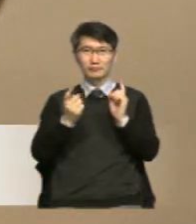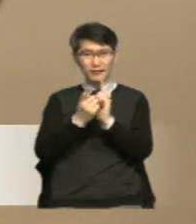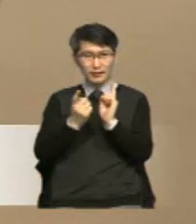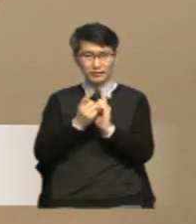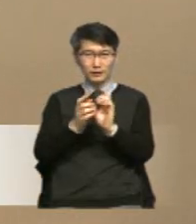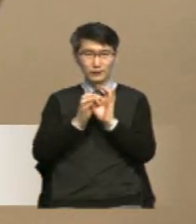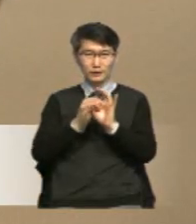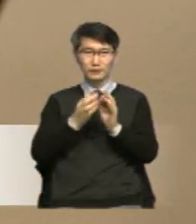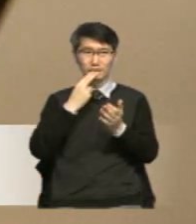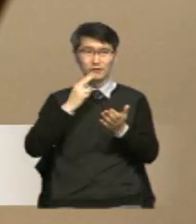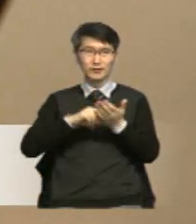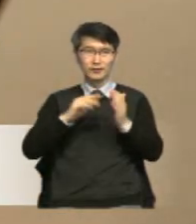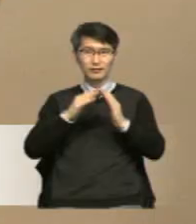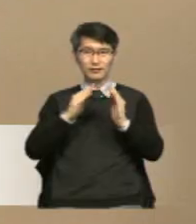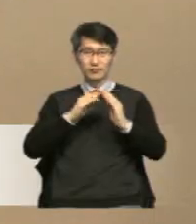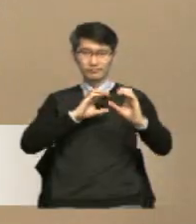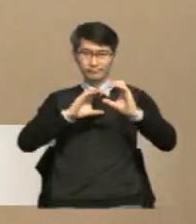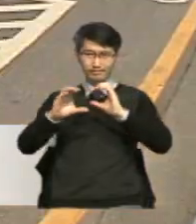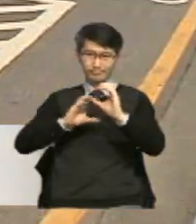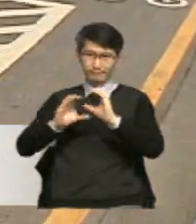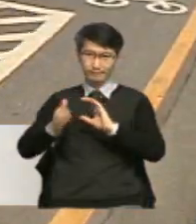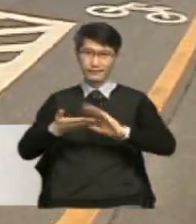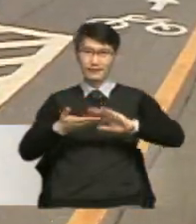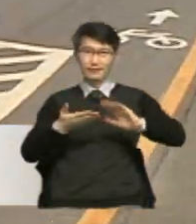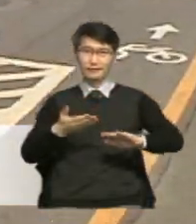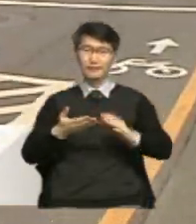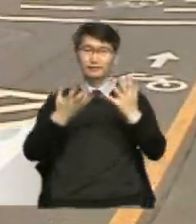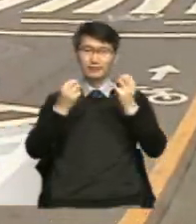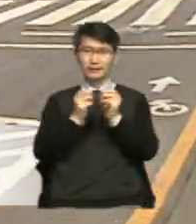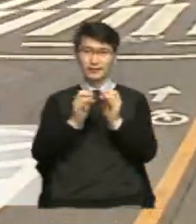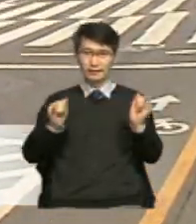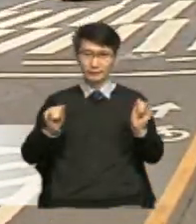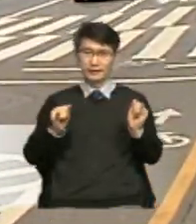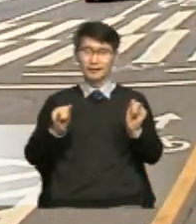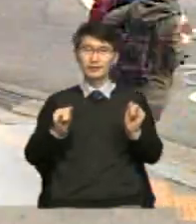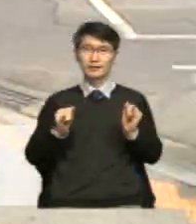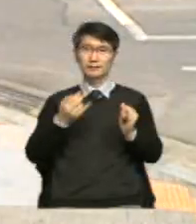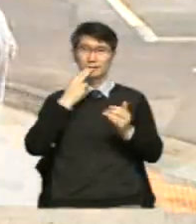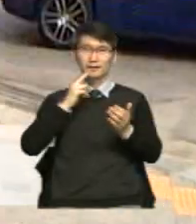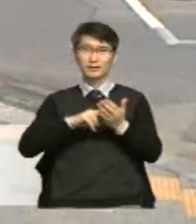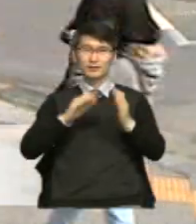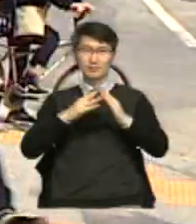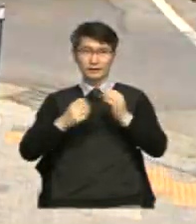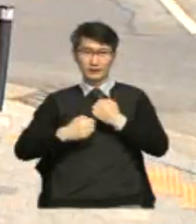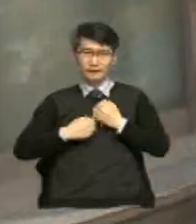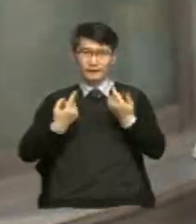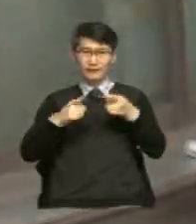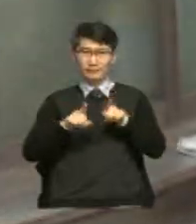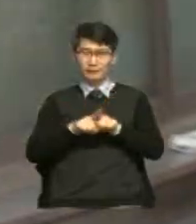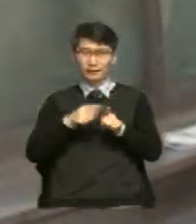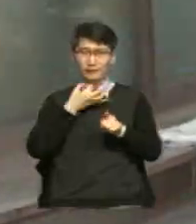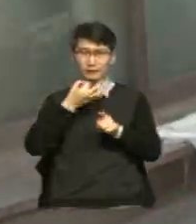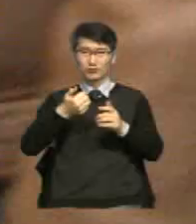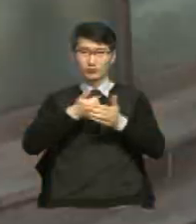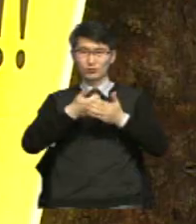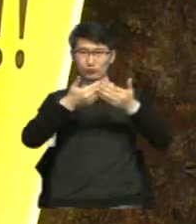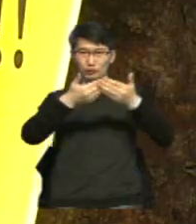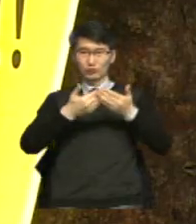관련 소식을 마을 주민들과 공유했습니다. 수많은 사람들이 우체국을 지키자며 함께 목소리를